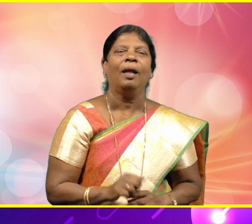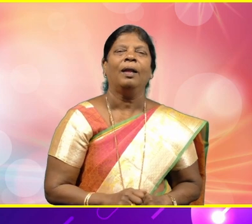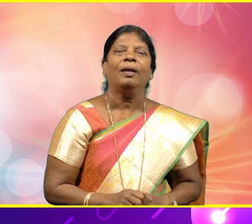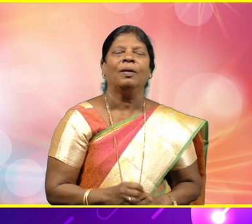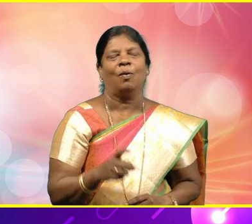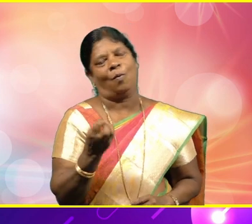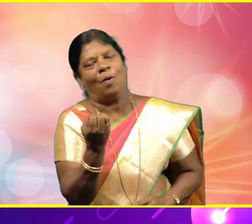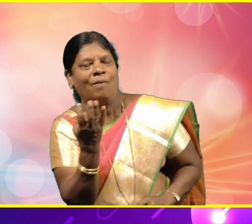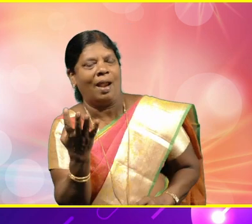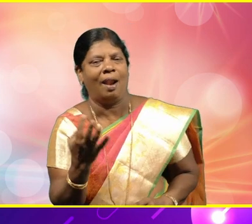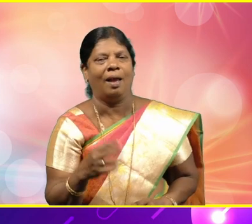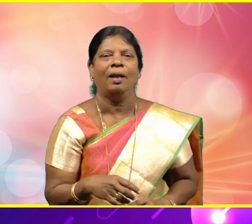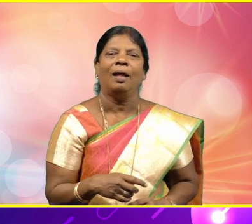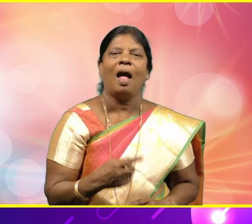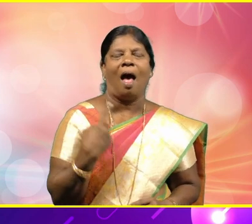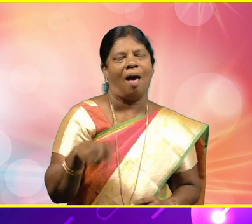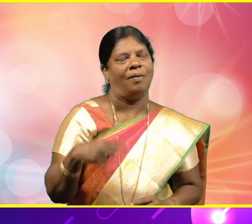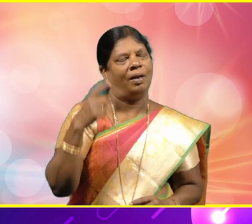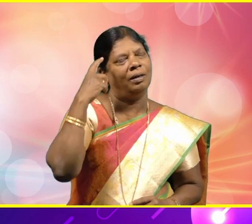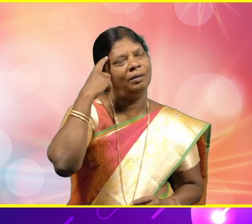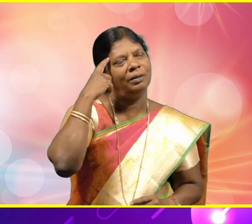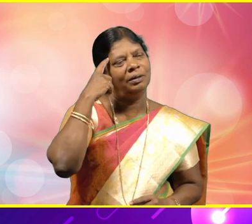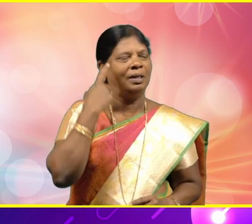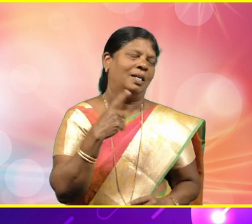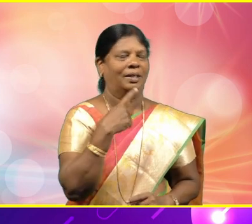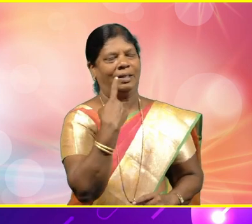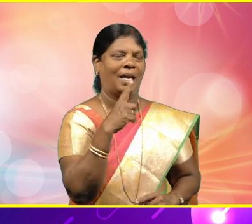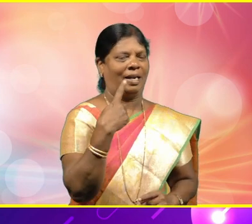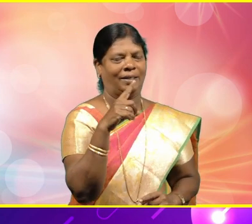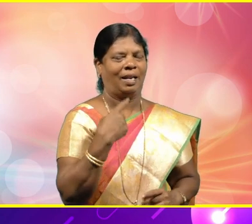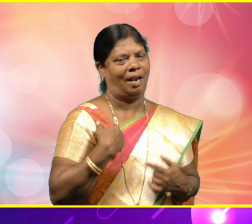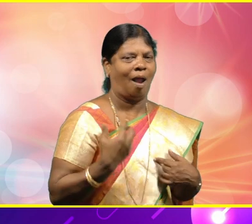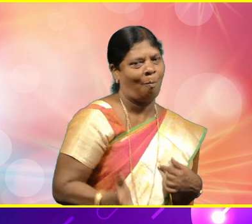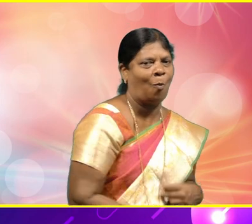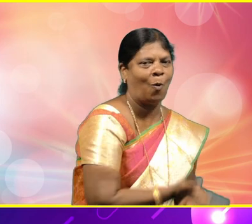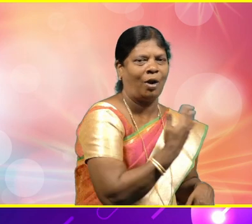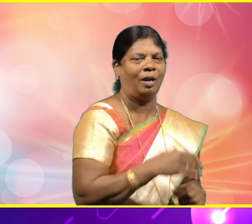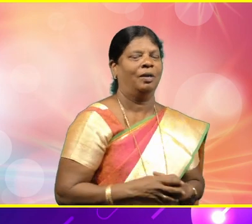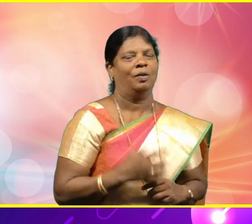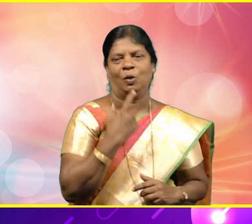கேட்டால், ஒருவேளை அவர் தயங்காமல் ஒப்புக்கொள்வார்.